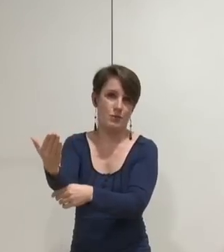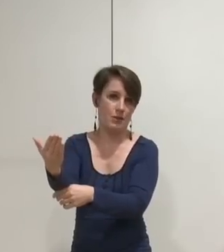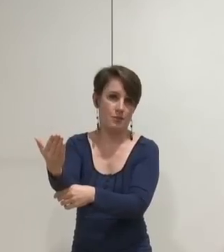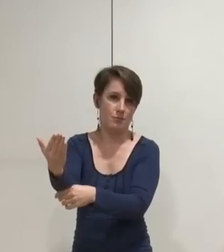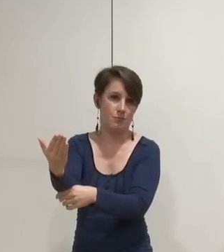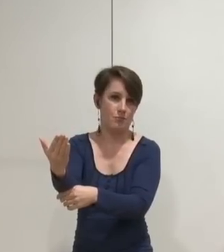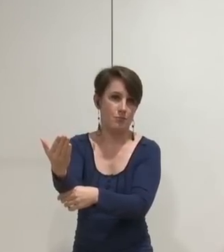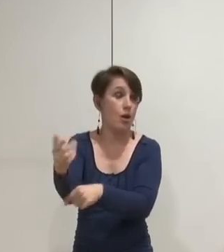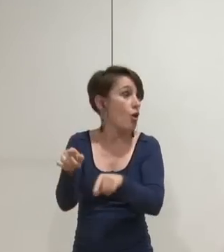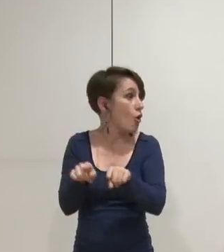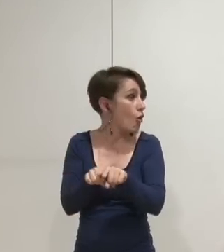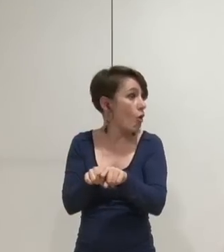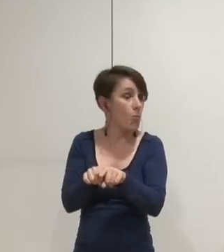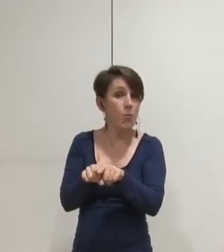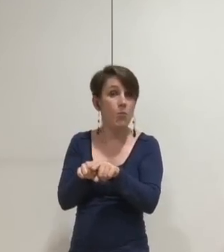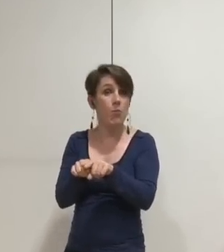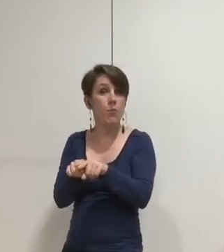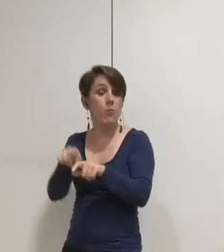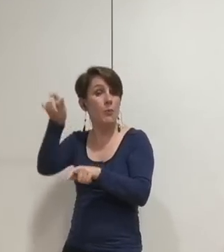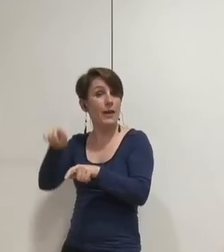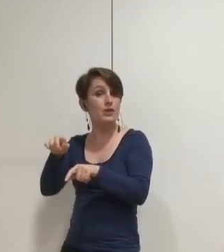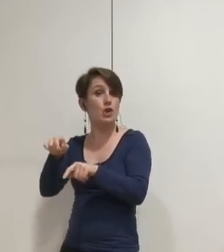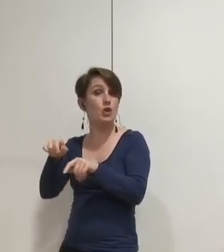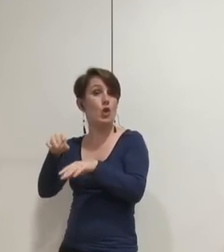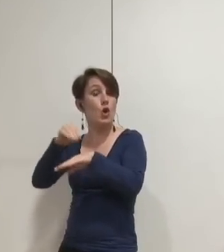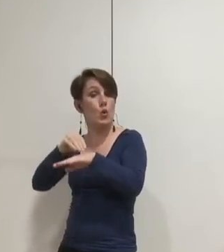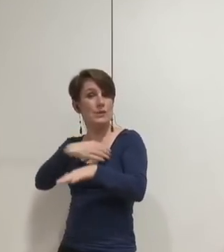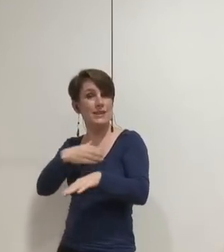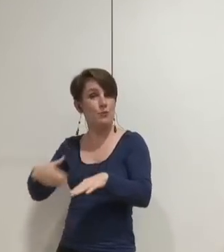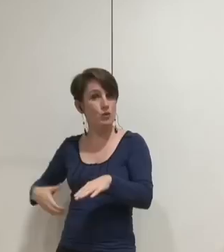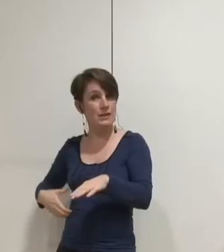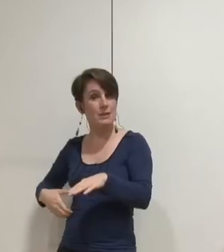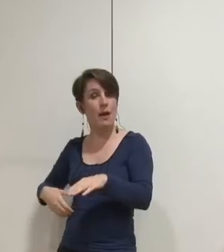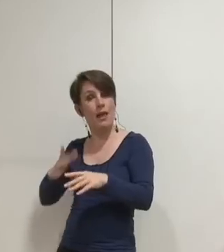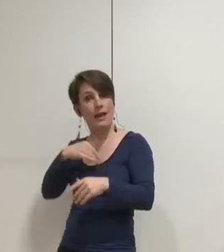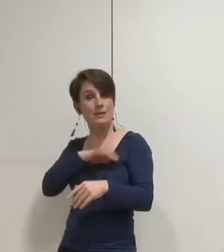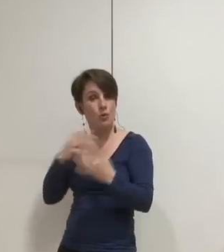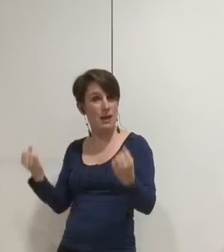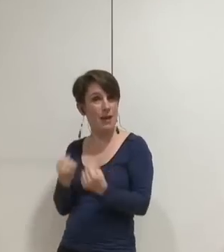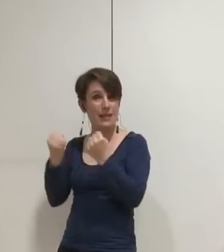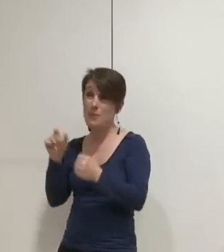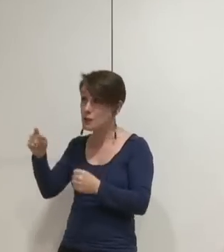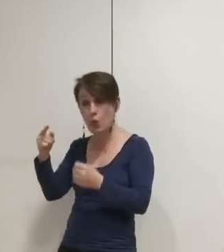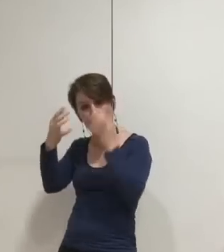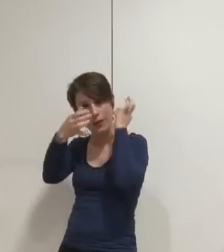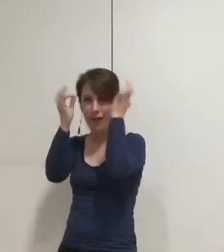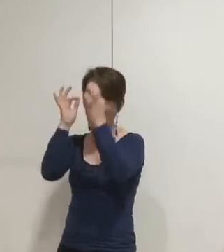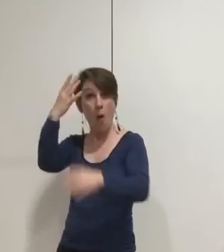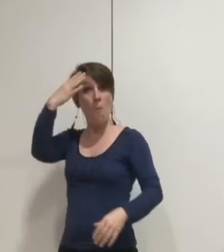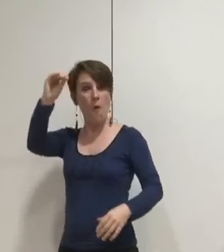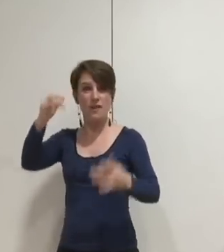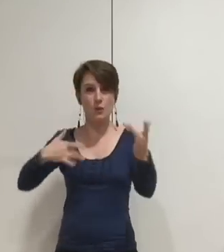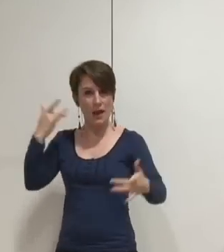le conseiller municipal des à l'animation qui n'est pas un professionnel du spectacle cela ne s'improvise pas que d'être